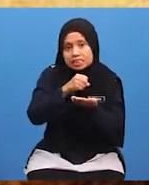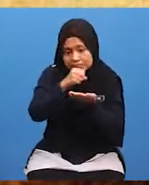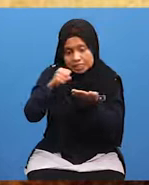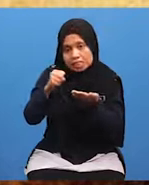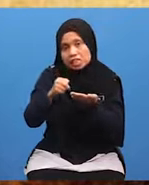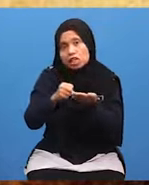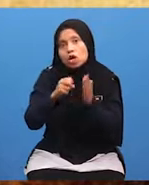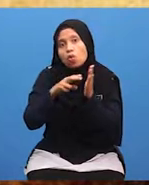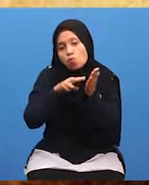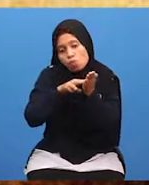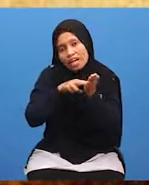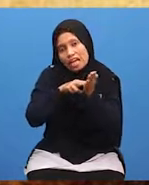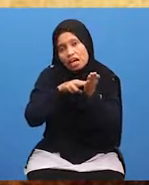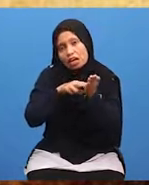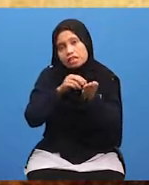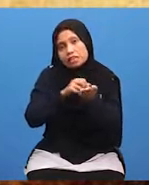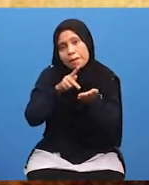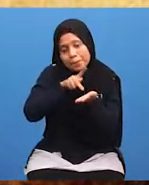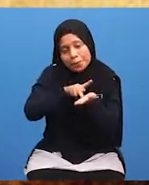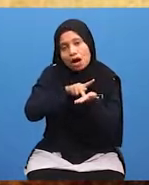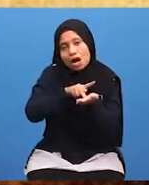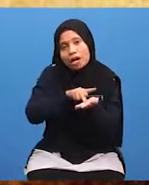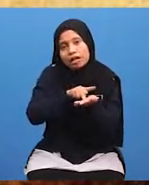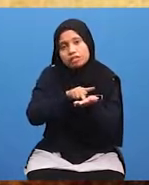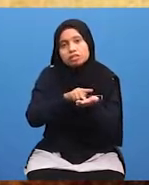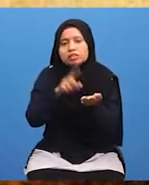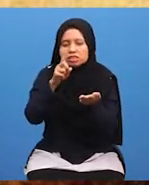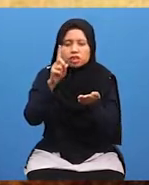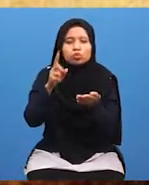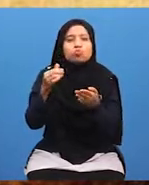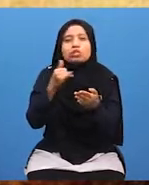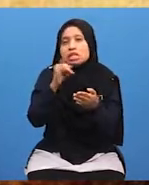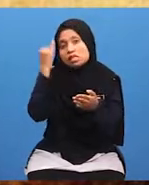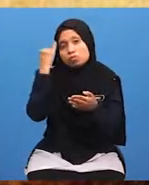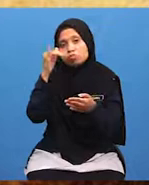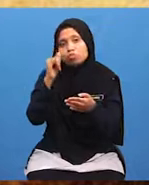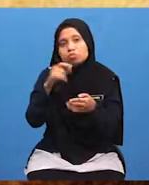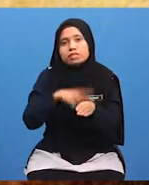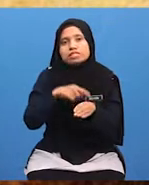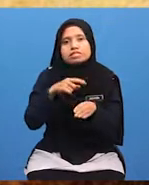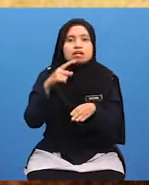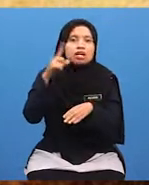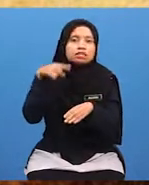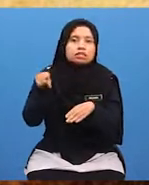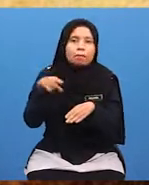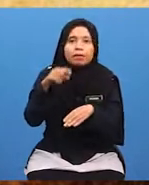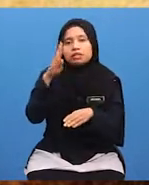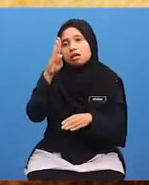pahat merupakan salah satu cabang pengajian ilmu pada zaman Bani Umayyah.